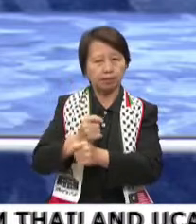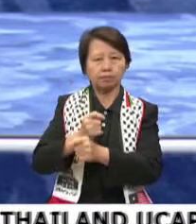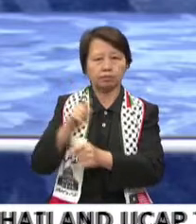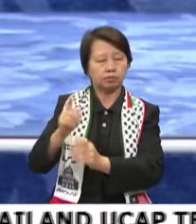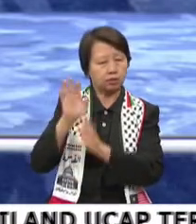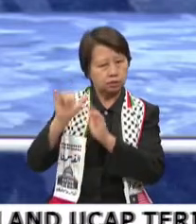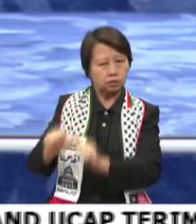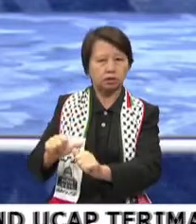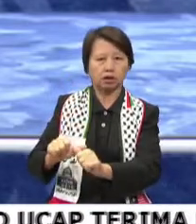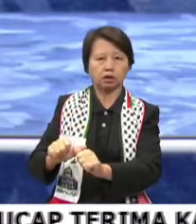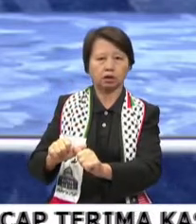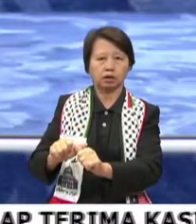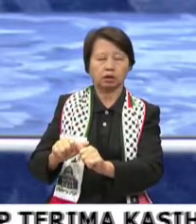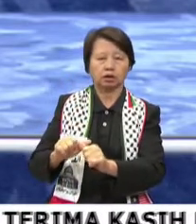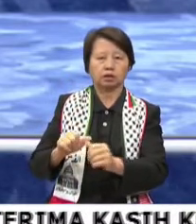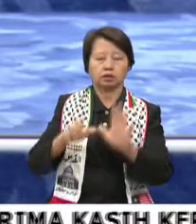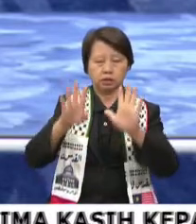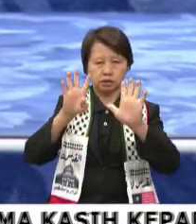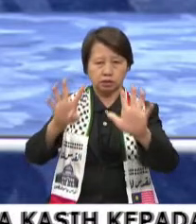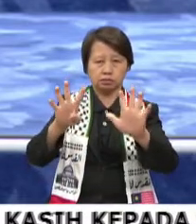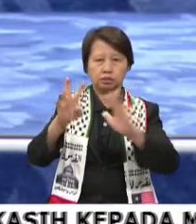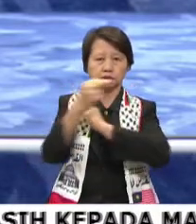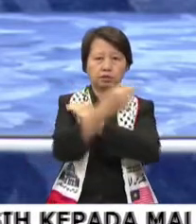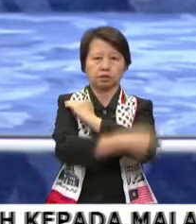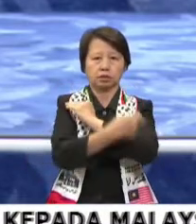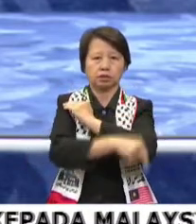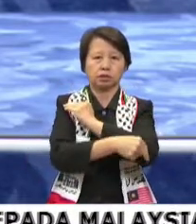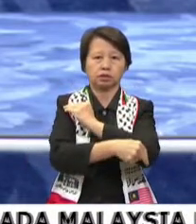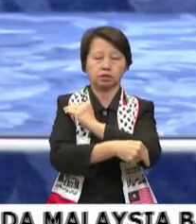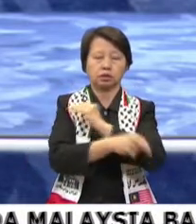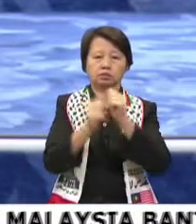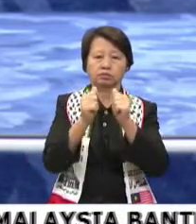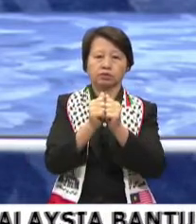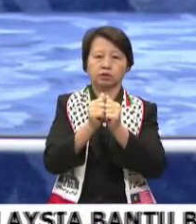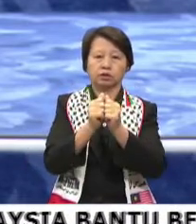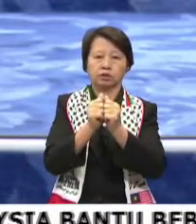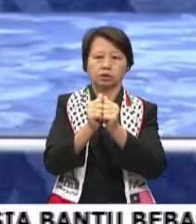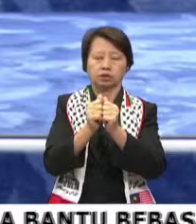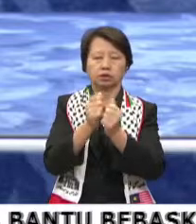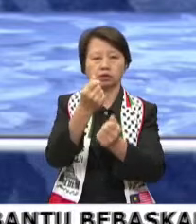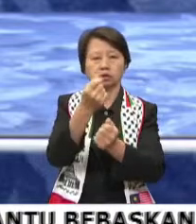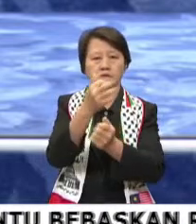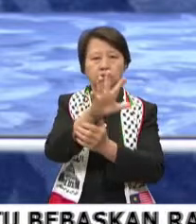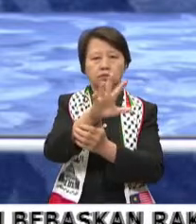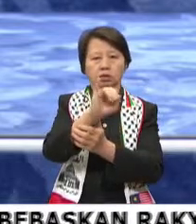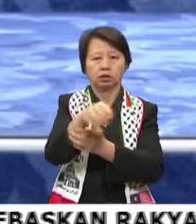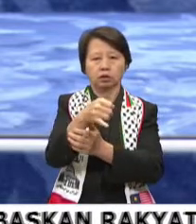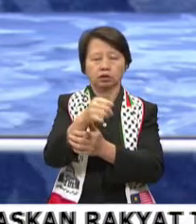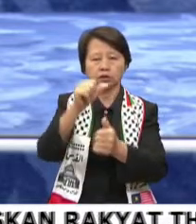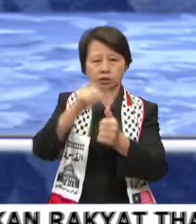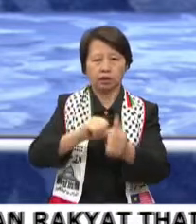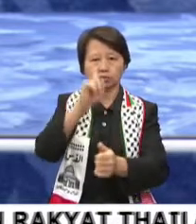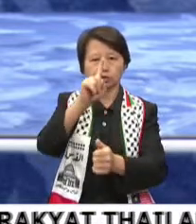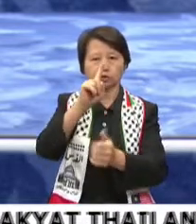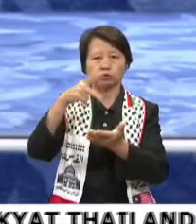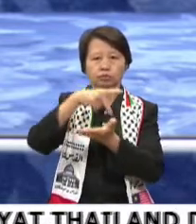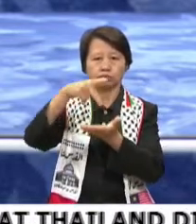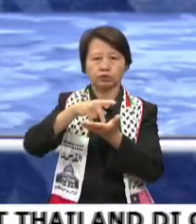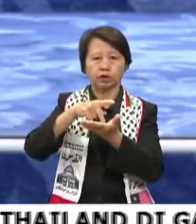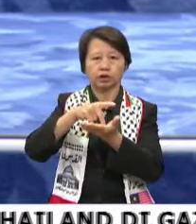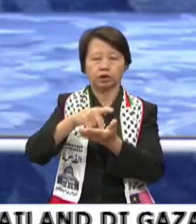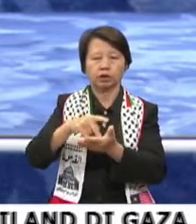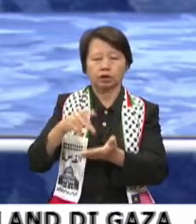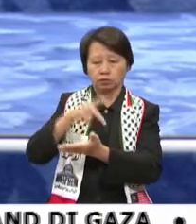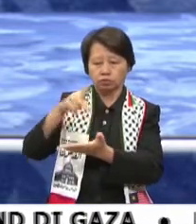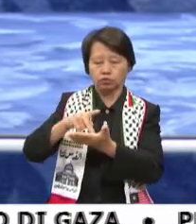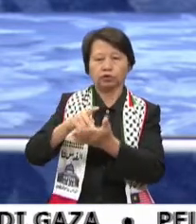mula projektis di negeri dengan R juta bagi setiap pusat jadi